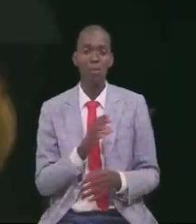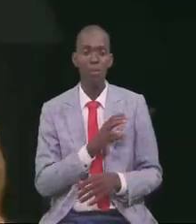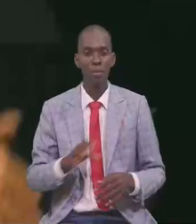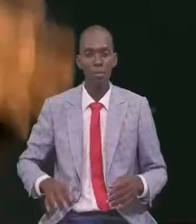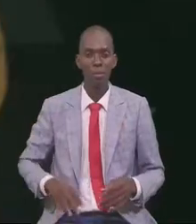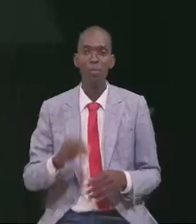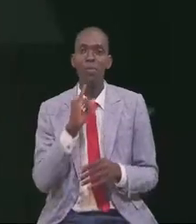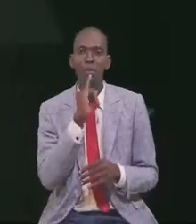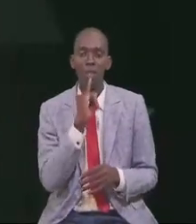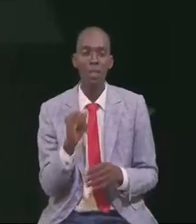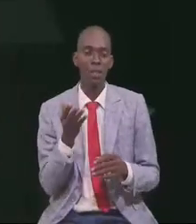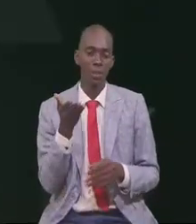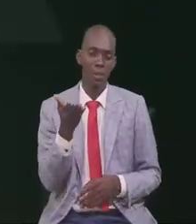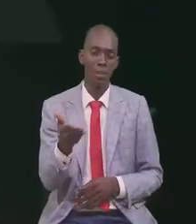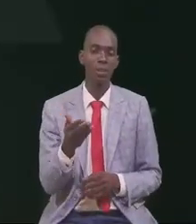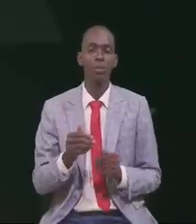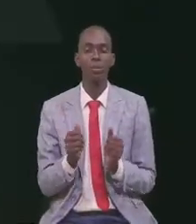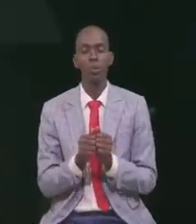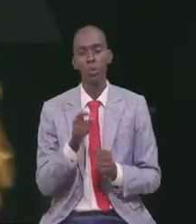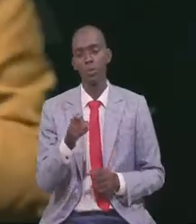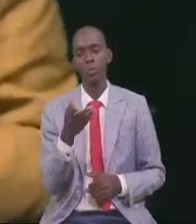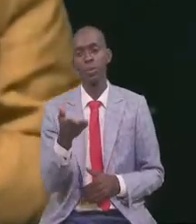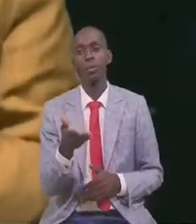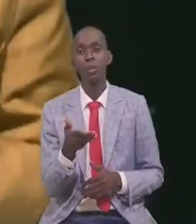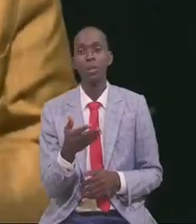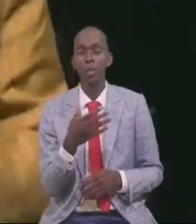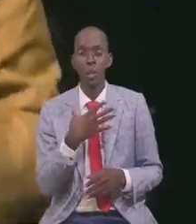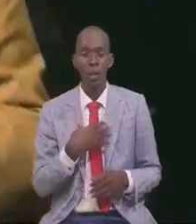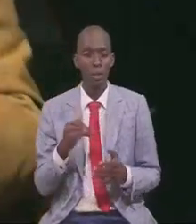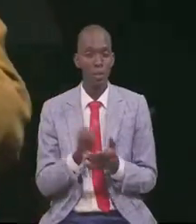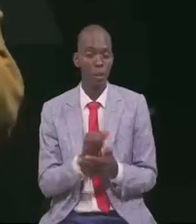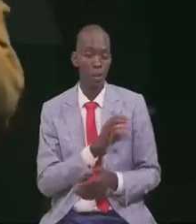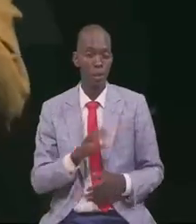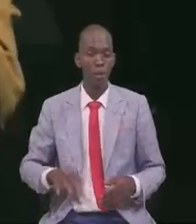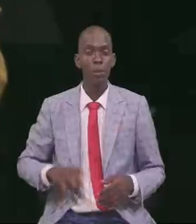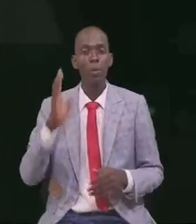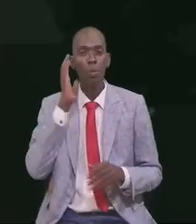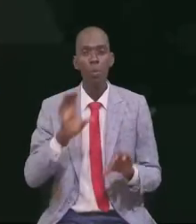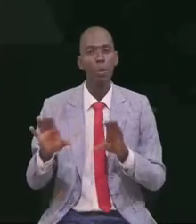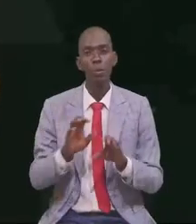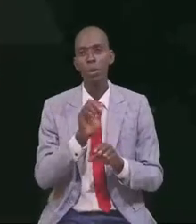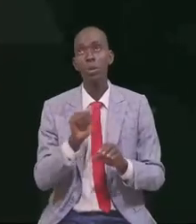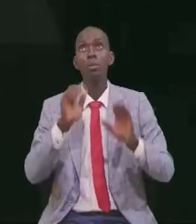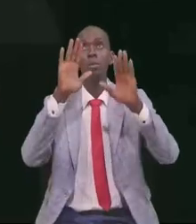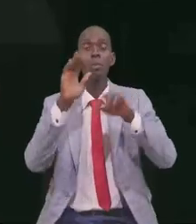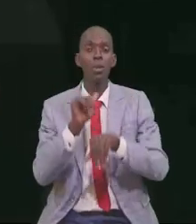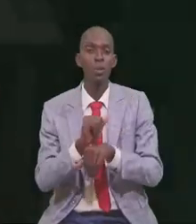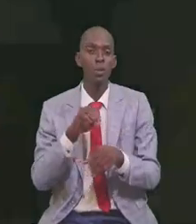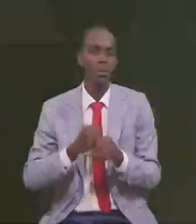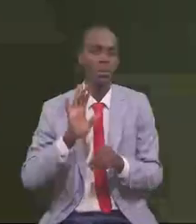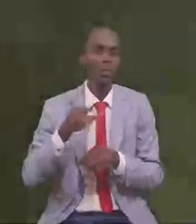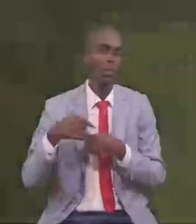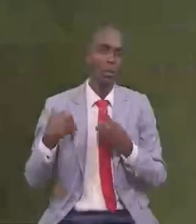là avec toi. Et ce Christ fera un miracle dans ton cœur, dans